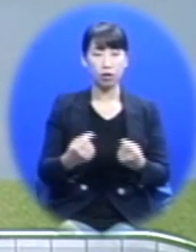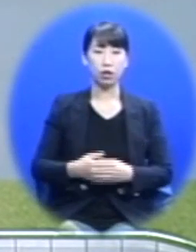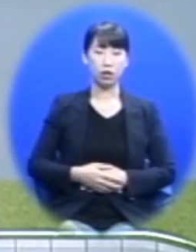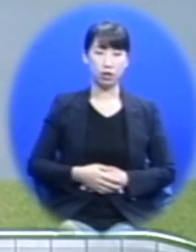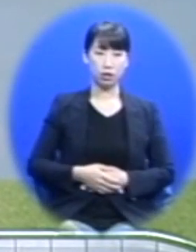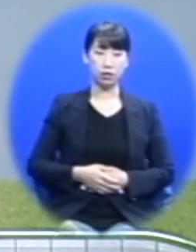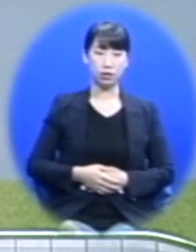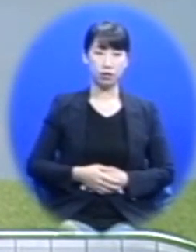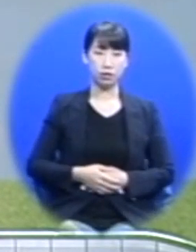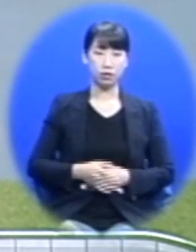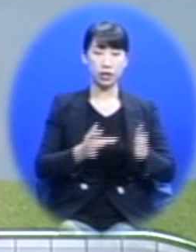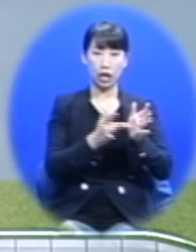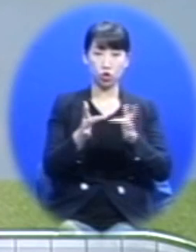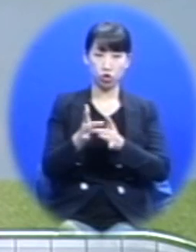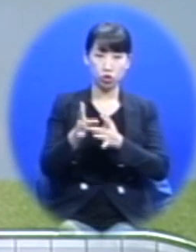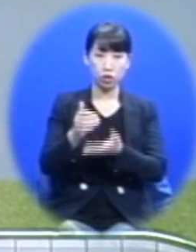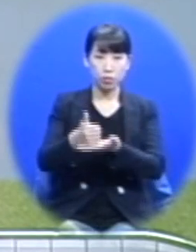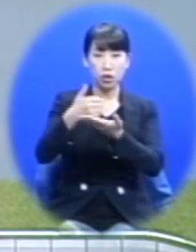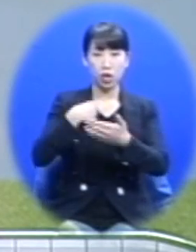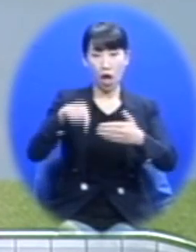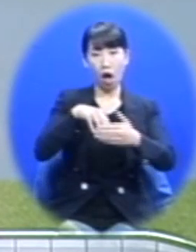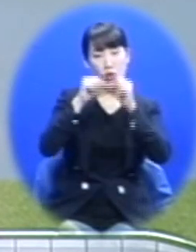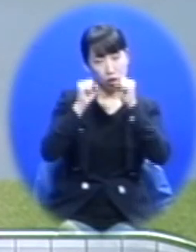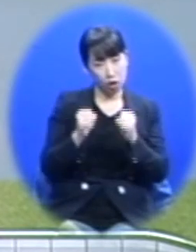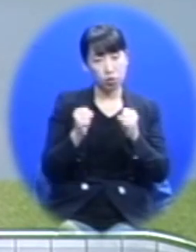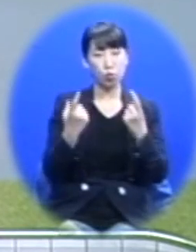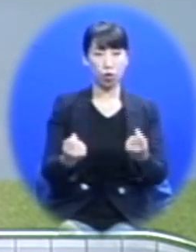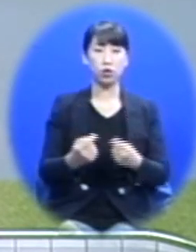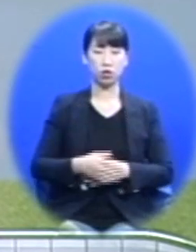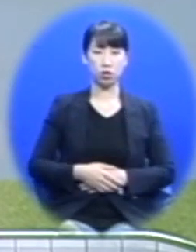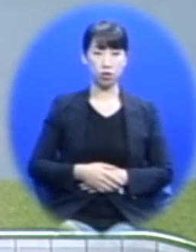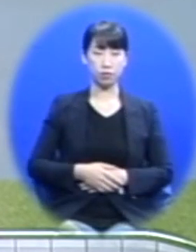있어요. 주 예수님이 내 안에 계시단 말이에요.